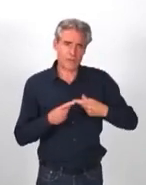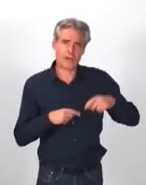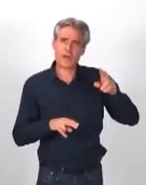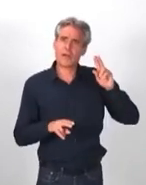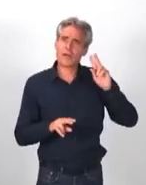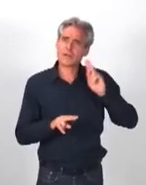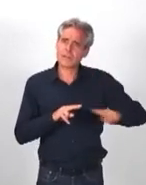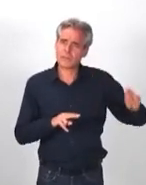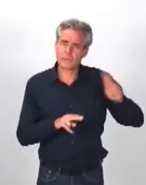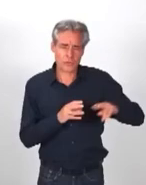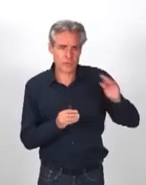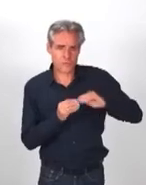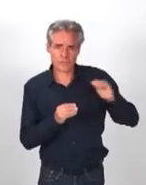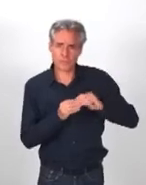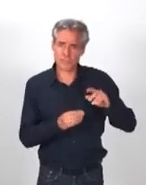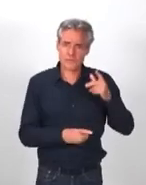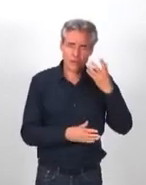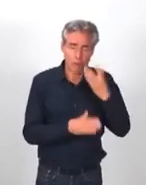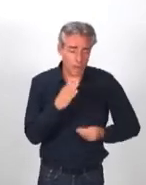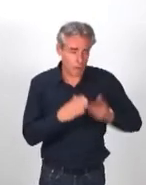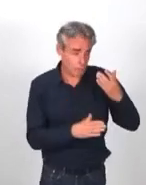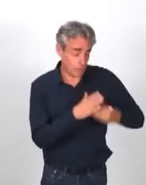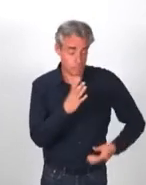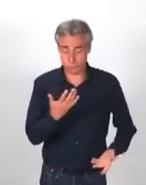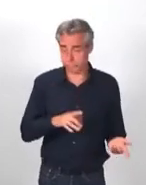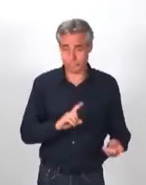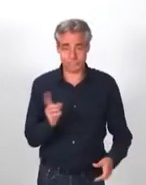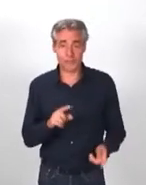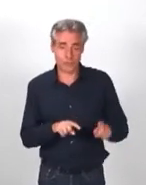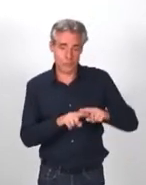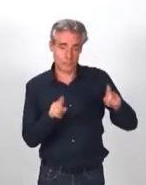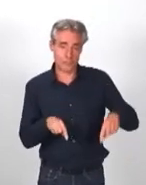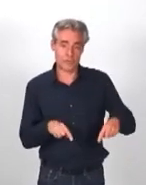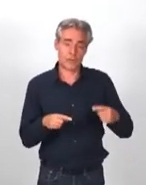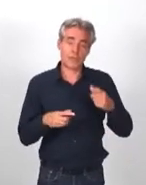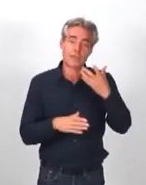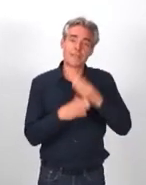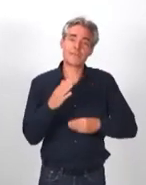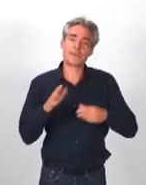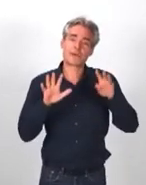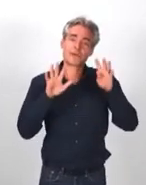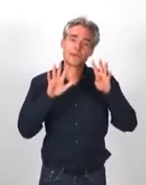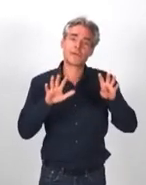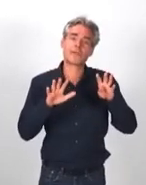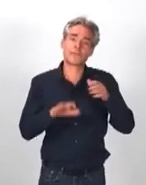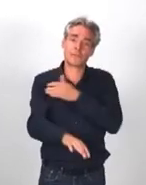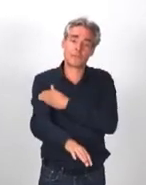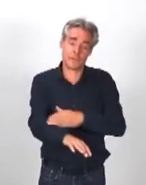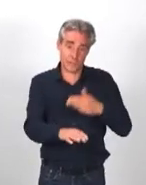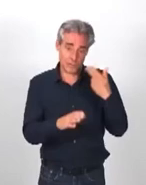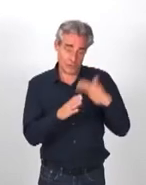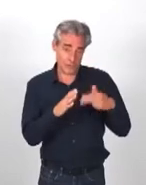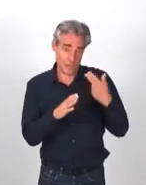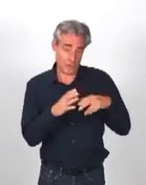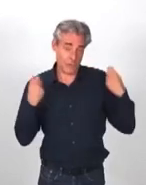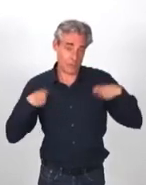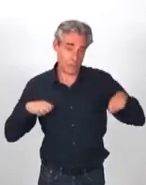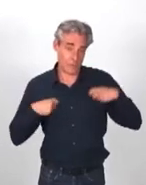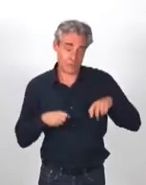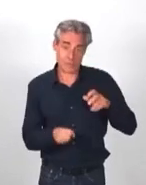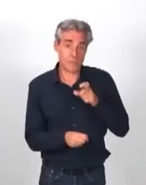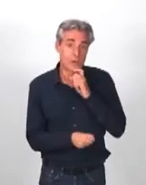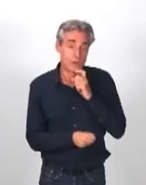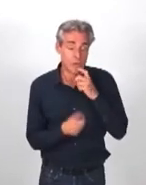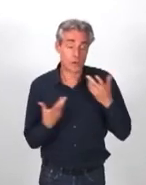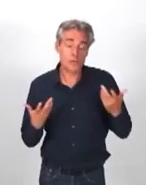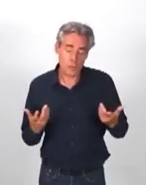équipements sportifs et il en manquait. Je dois vous dire quand même que sur ce budget, il manque 9 millions de réalisations sur les équipements sportifs, ce qui n'est quand